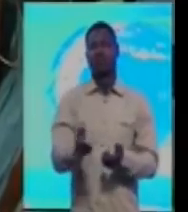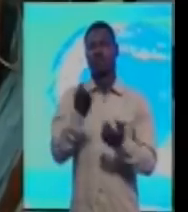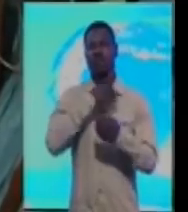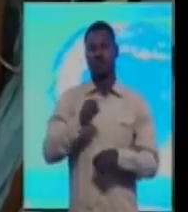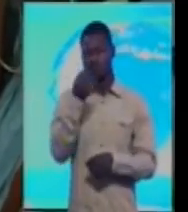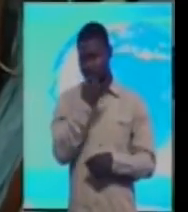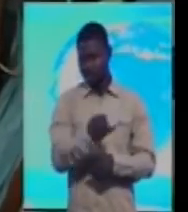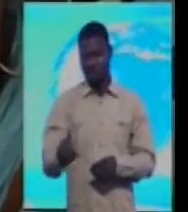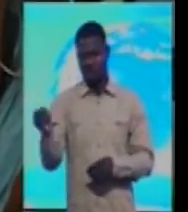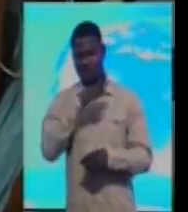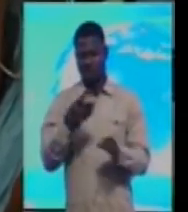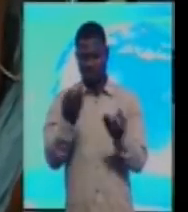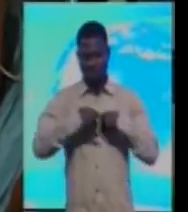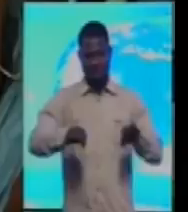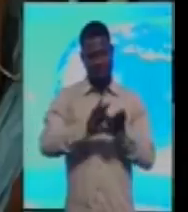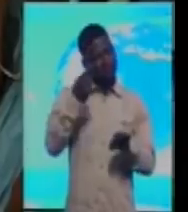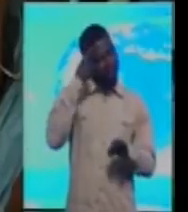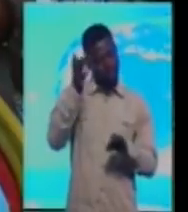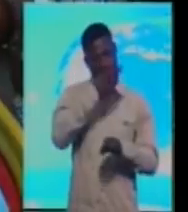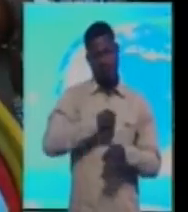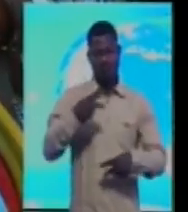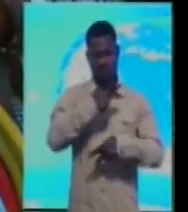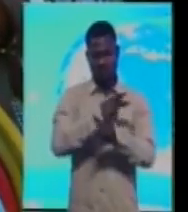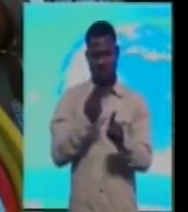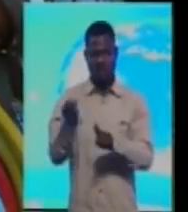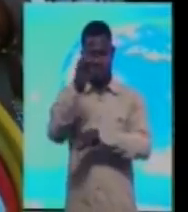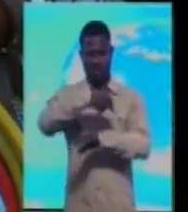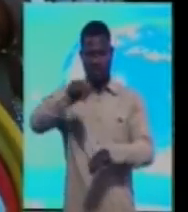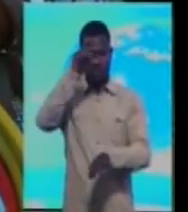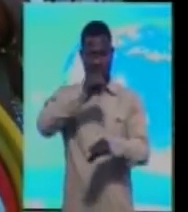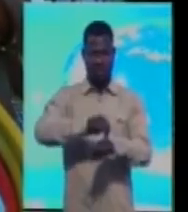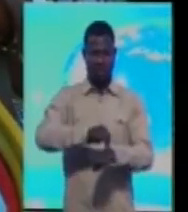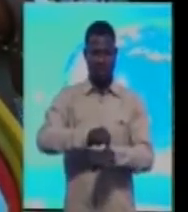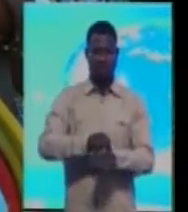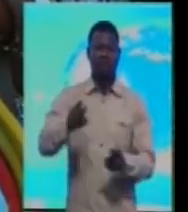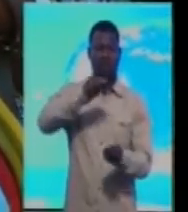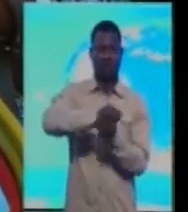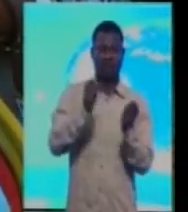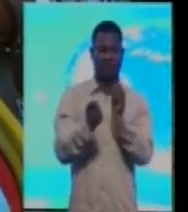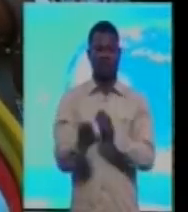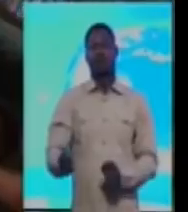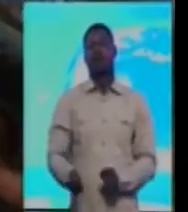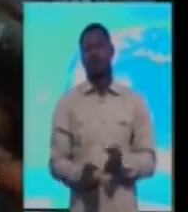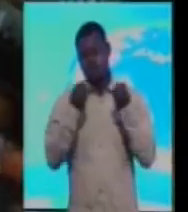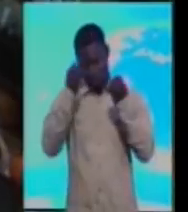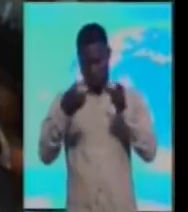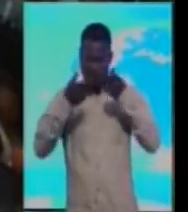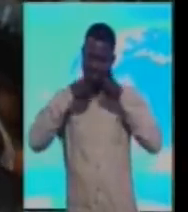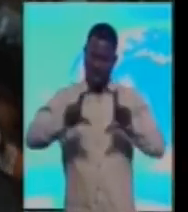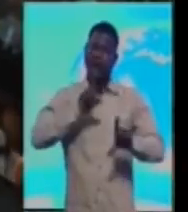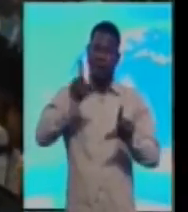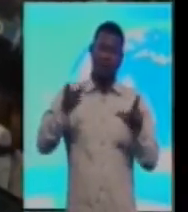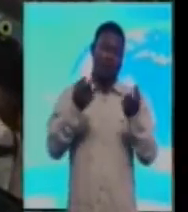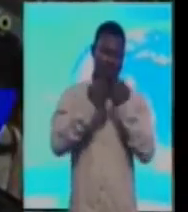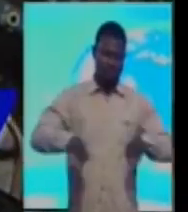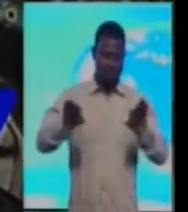pour la production et un meilleur rendement dans la production du bio. La traduction en plusieurs langues s'avère importante. La traduction